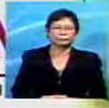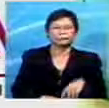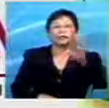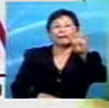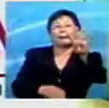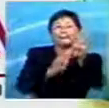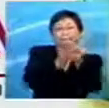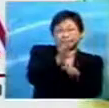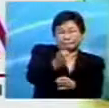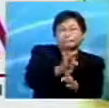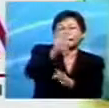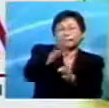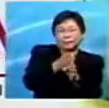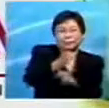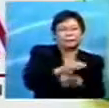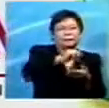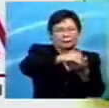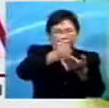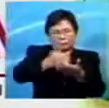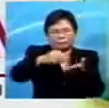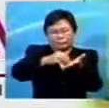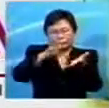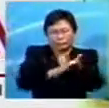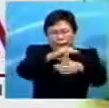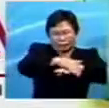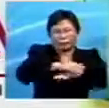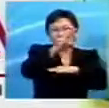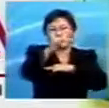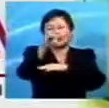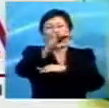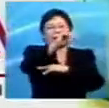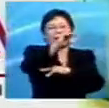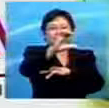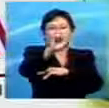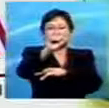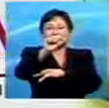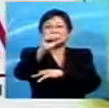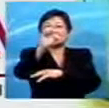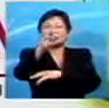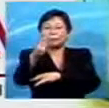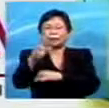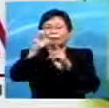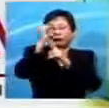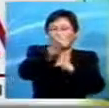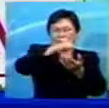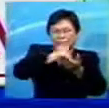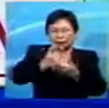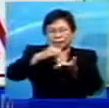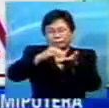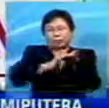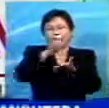empat bidang itu ialah Institute akauntan bertauliah England dan Wales icaew persatuan akauntan bertauliah